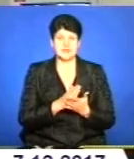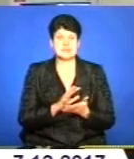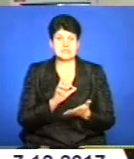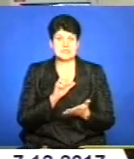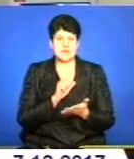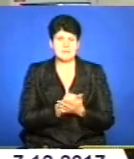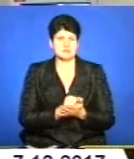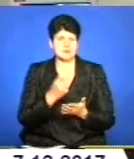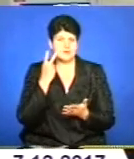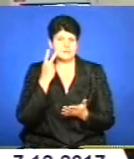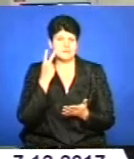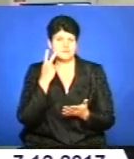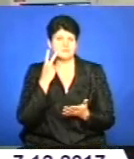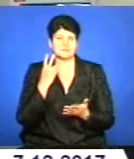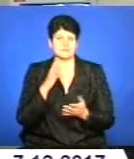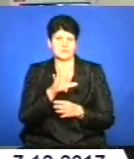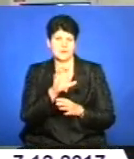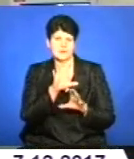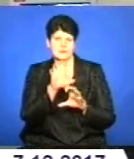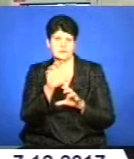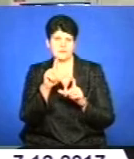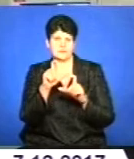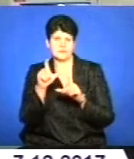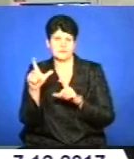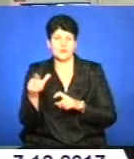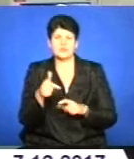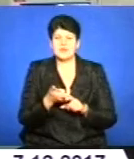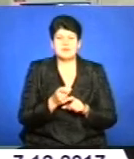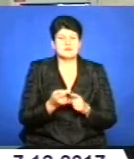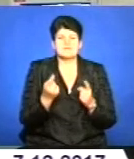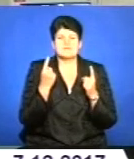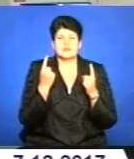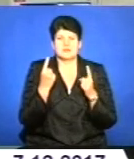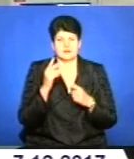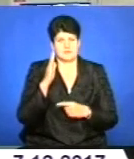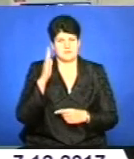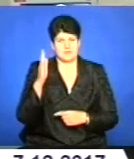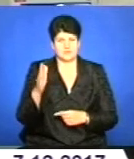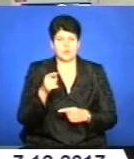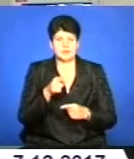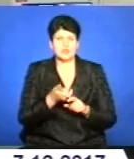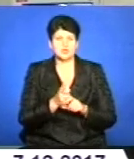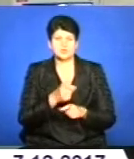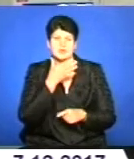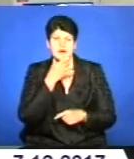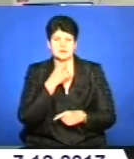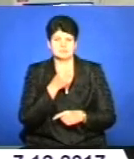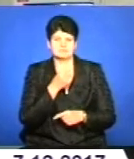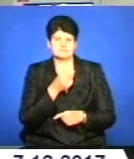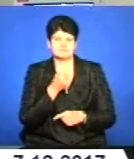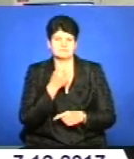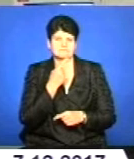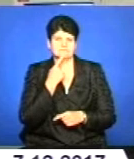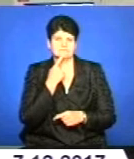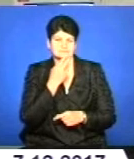займатися постійно фотозйомками, в неї дуже велике майбутнє, в неї дуже гарний смак. От